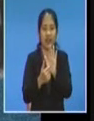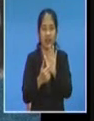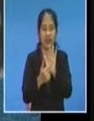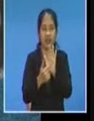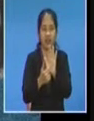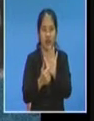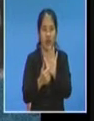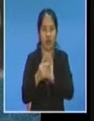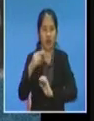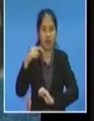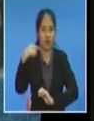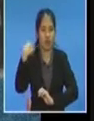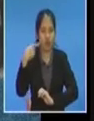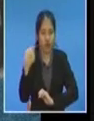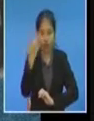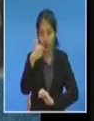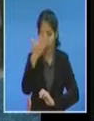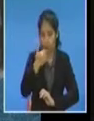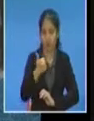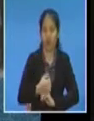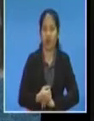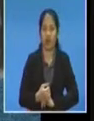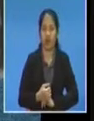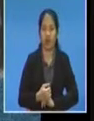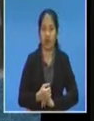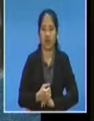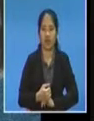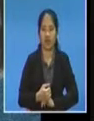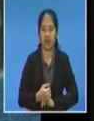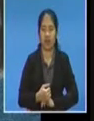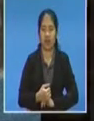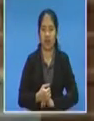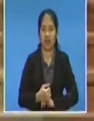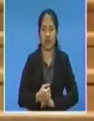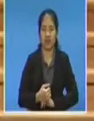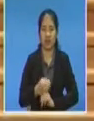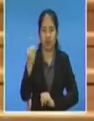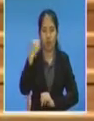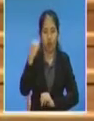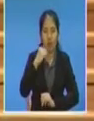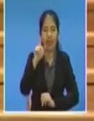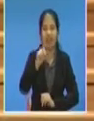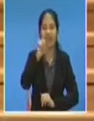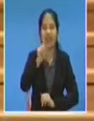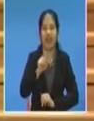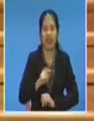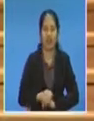กเวทีครับเวลาเขาถามว่า มีข้อคิดยังไงนางง